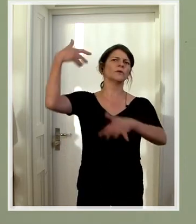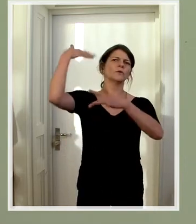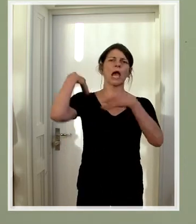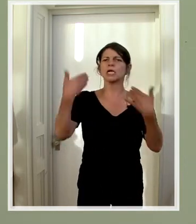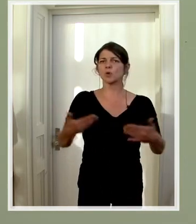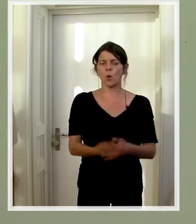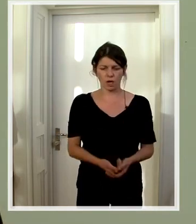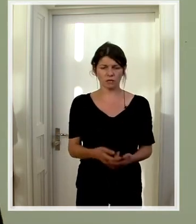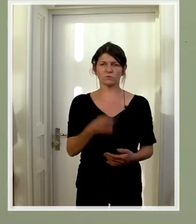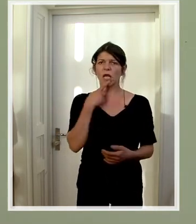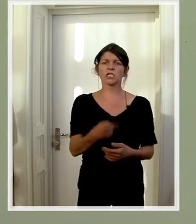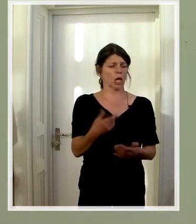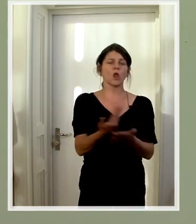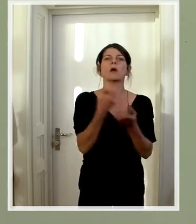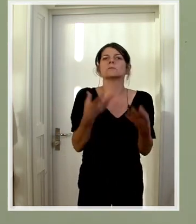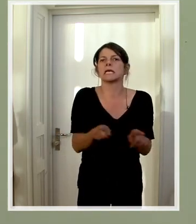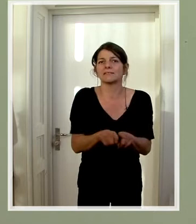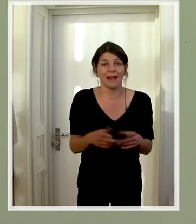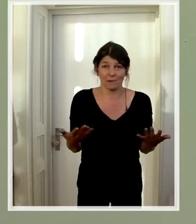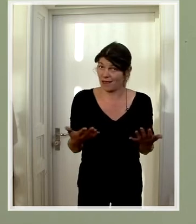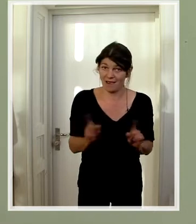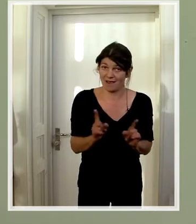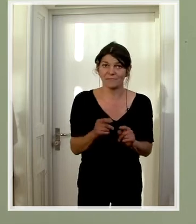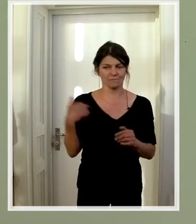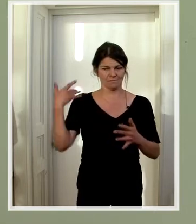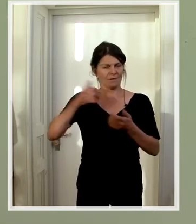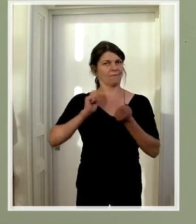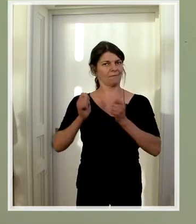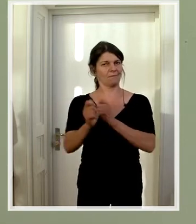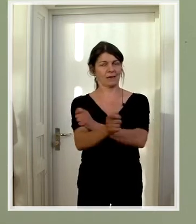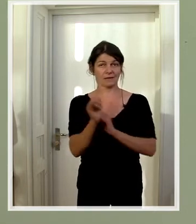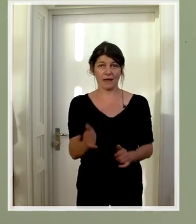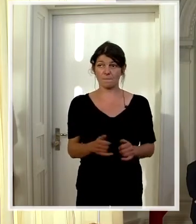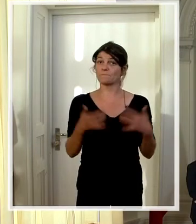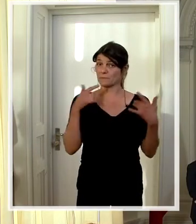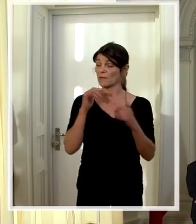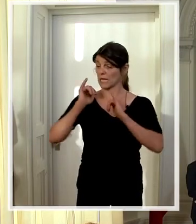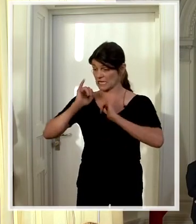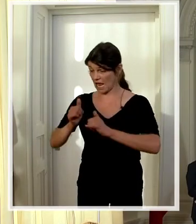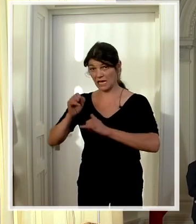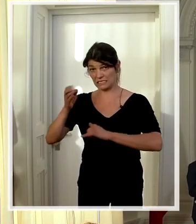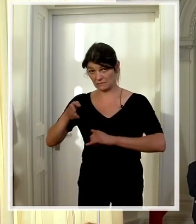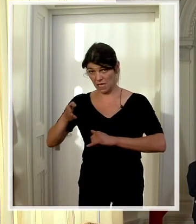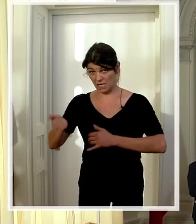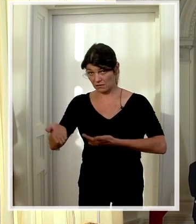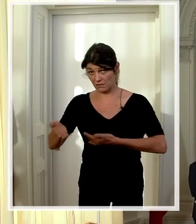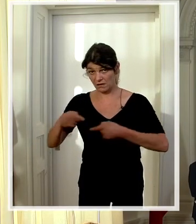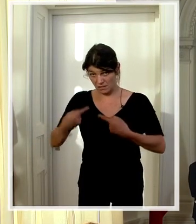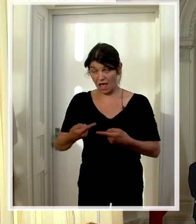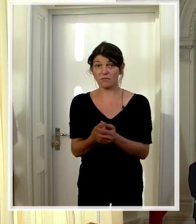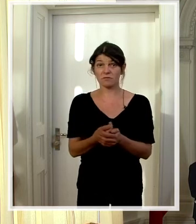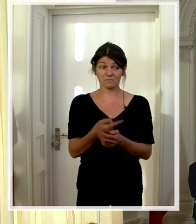sagen, ja, neu ist es gleich, weil es ändert sich ja laufend. Aber eben, jetzt sind wir im Jahr zur S-Bahn, nochmal. Dann haben